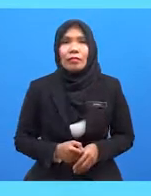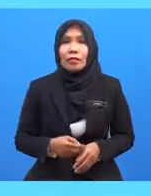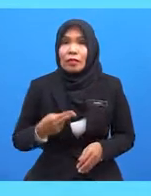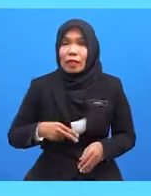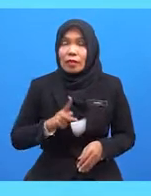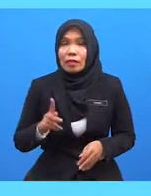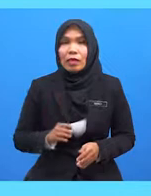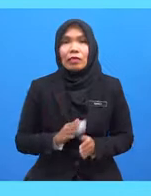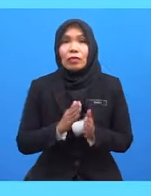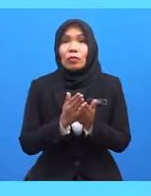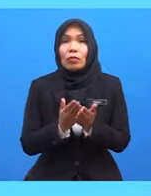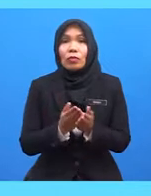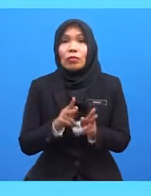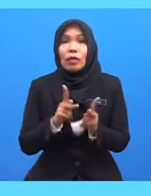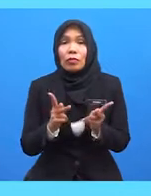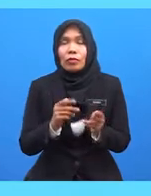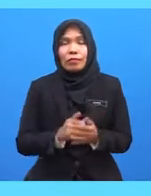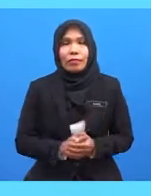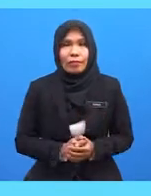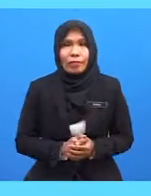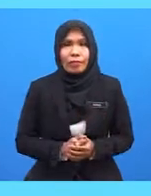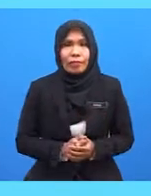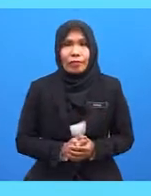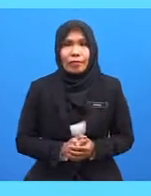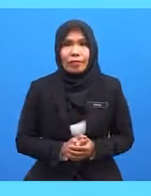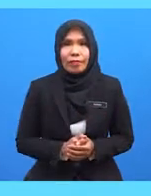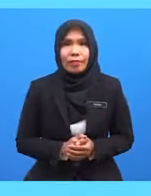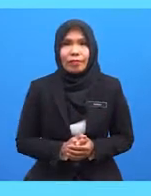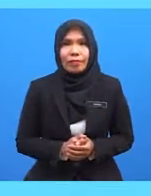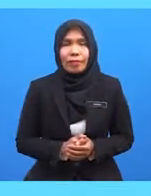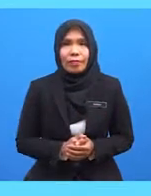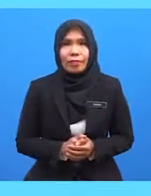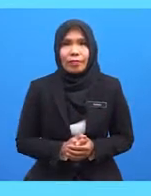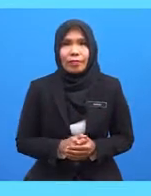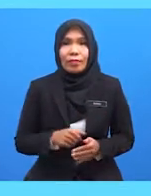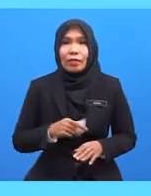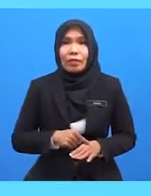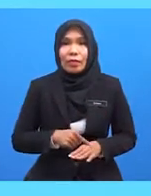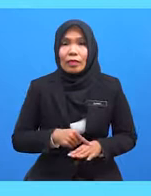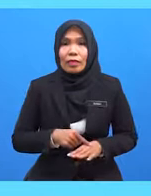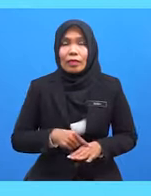Belanda Melayu dan Melayu Belanda dan diterbitkan di Hague